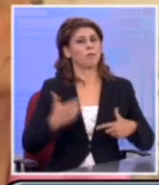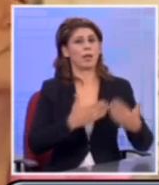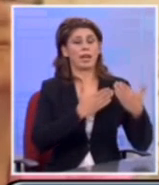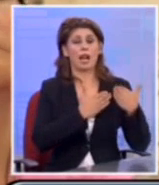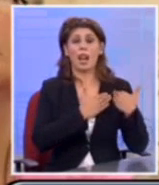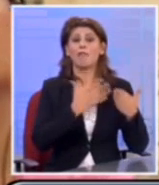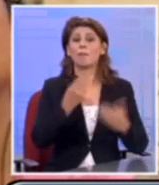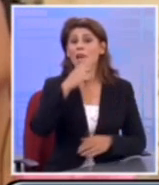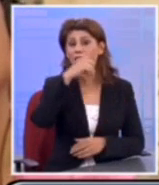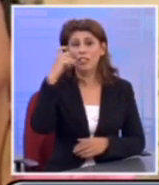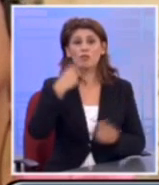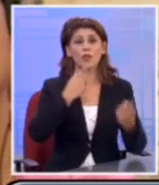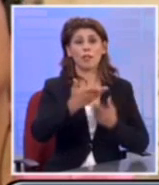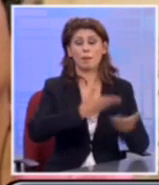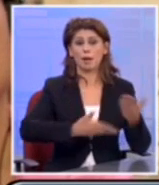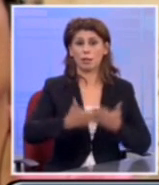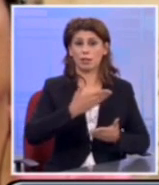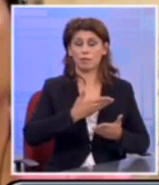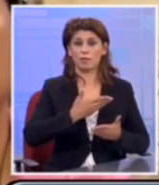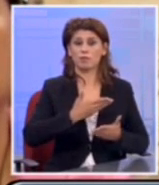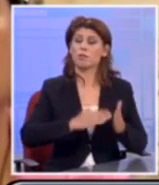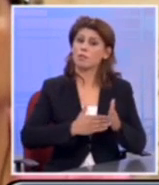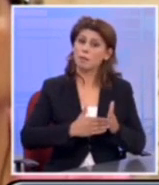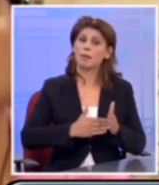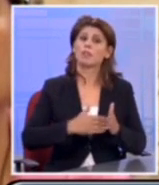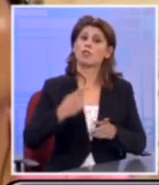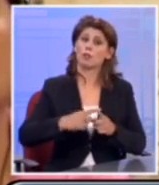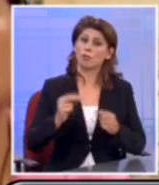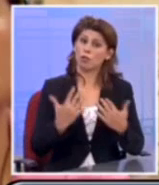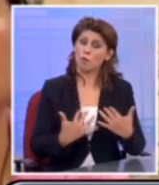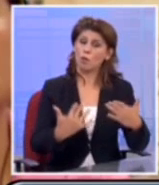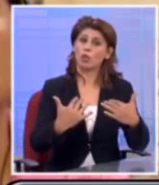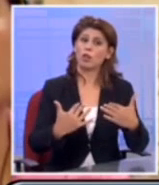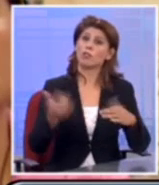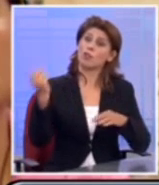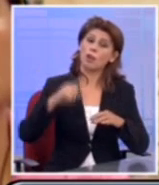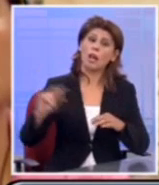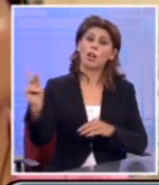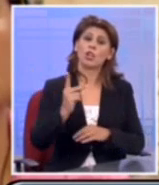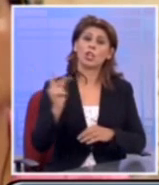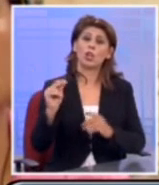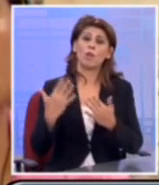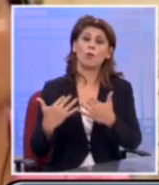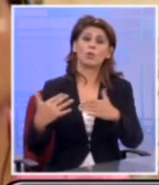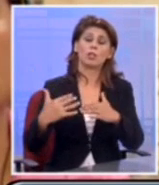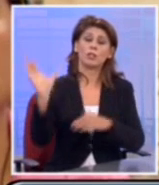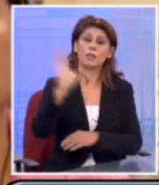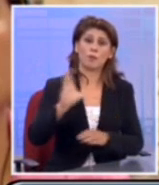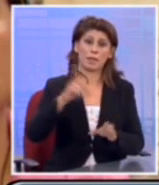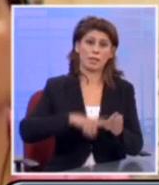μια δύσκολη διαπραγμάτευση, στην υπηρεσία του Ελληνικού Κοινοβουλίου, των άλλων κοινοβουλίων της Ευρωπαϊκής Ένωσης.